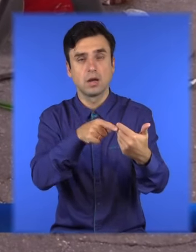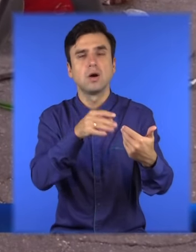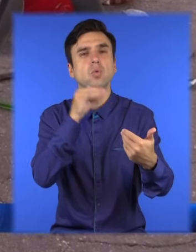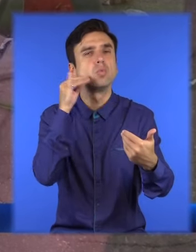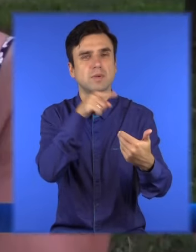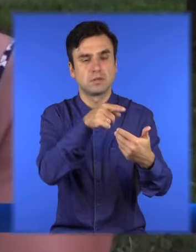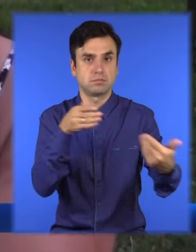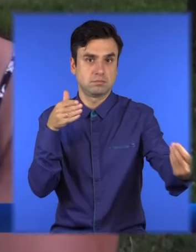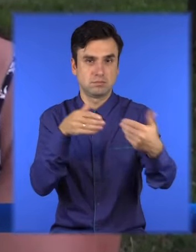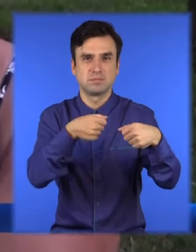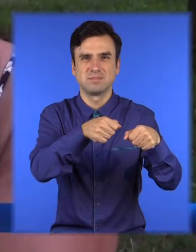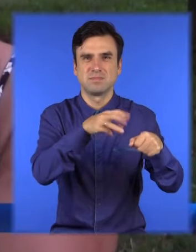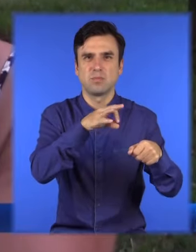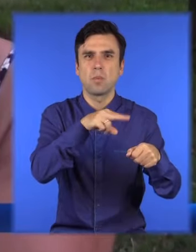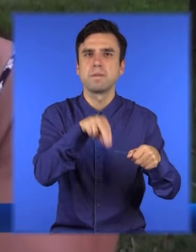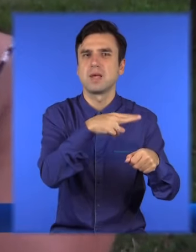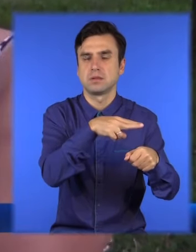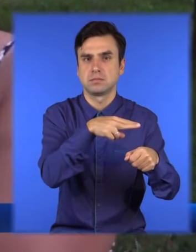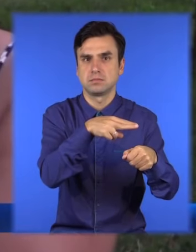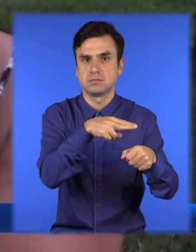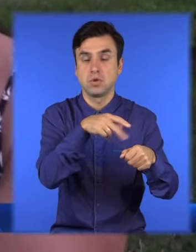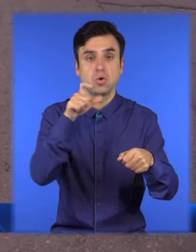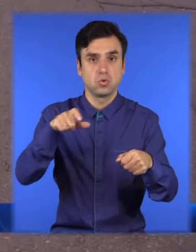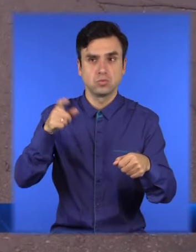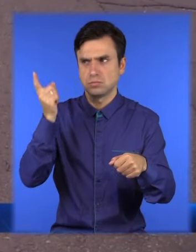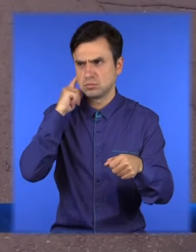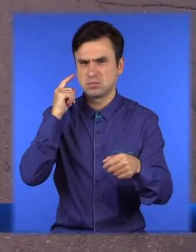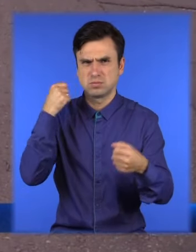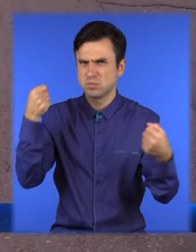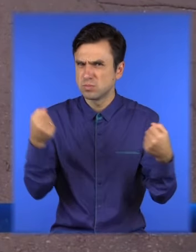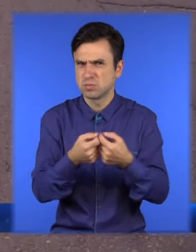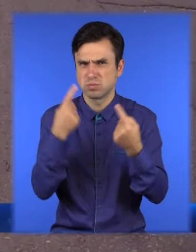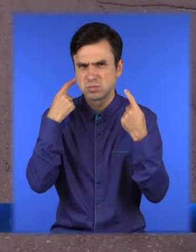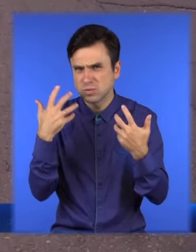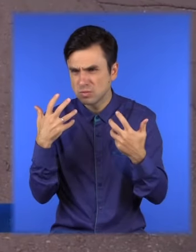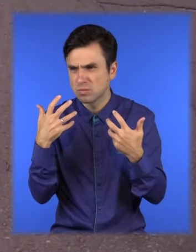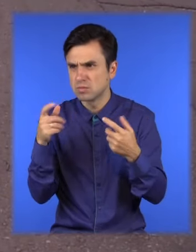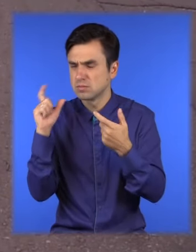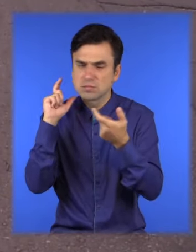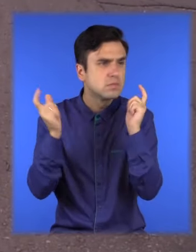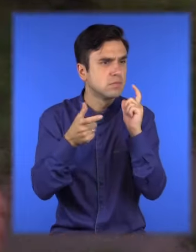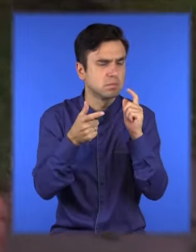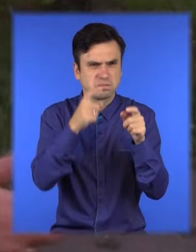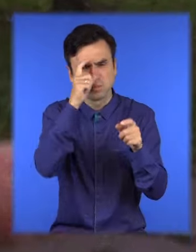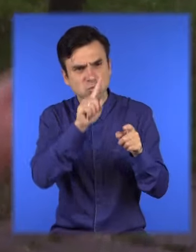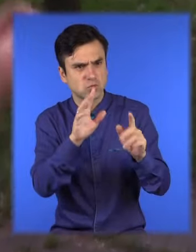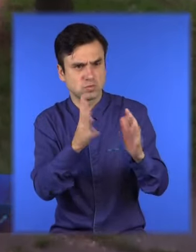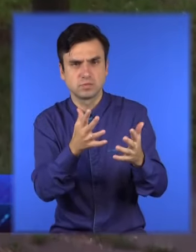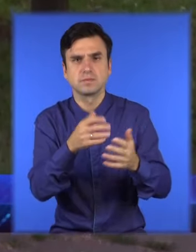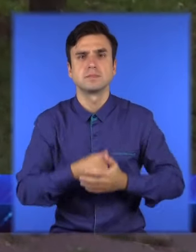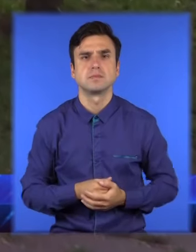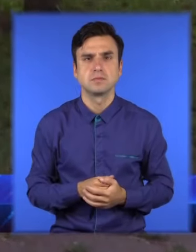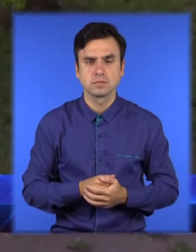назустріч виїхав мопед. Очевидці кажуть, почули звук сильного удару і одразу не зрозуміли, що насправді сталося. Ну,